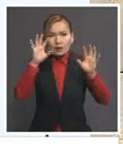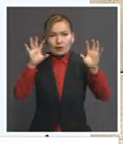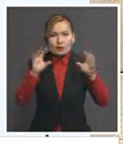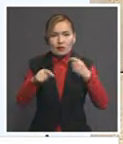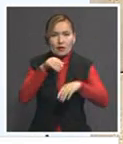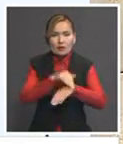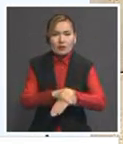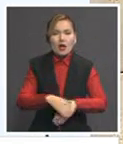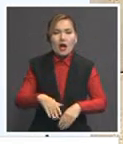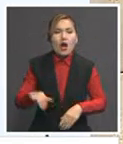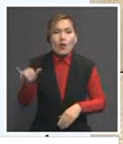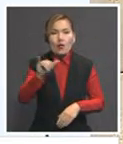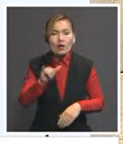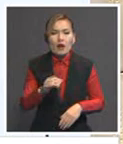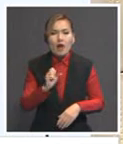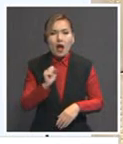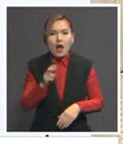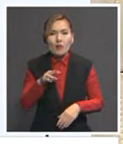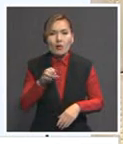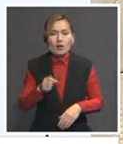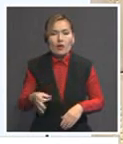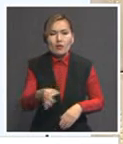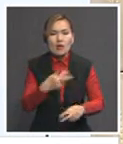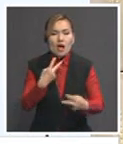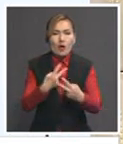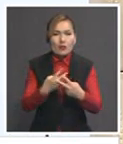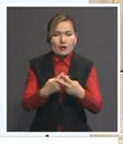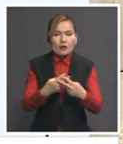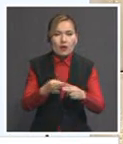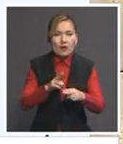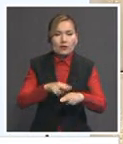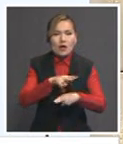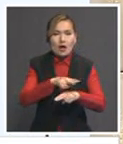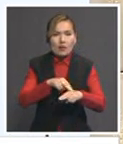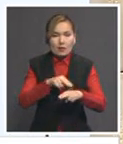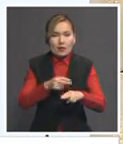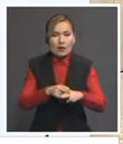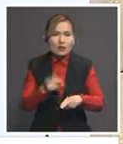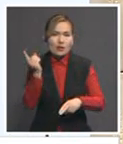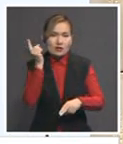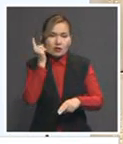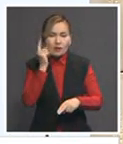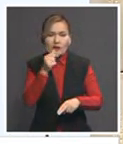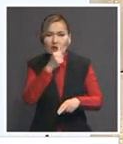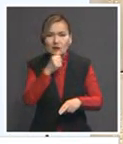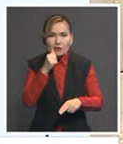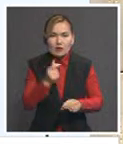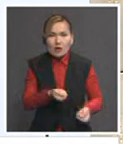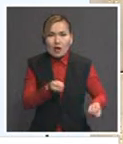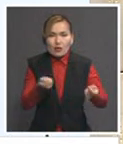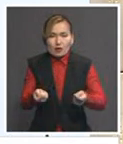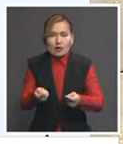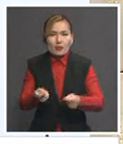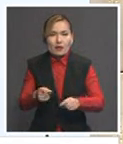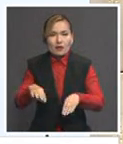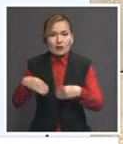Орал мен Ақмола облысының Аршалы ауданында колония қызметкерлері 9 ұялы телефон өткізбек болған. Атырауда 2018